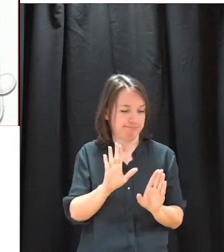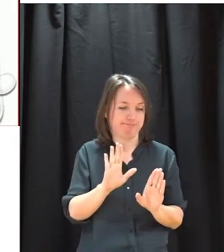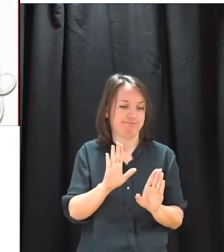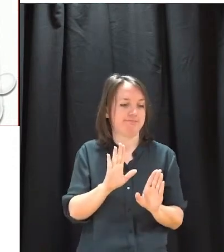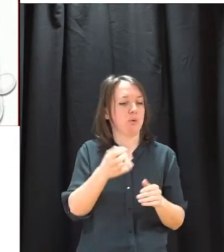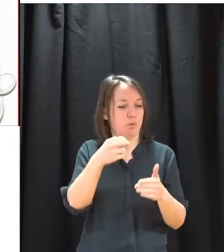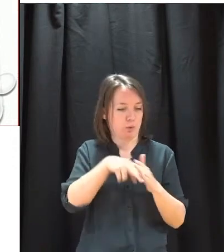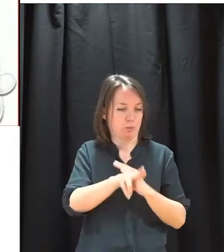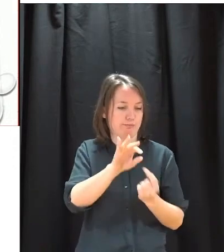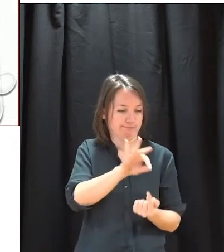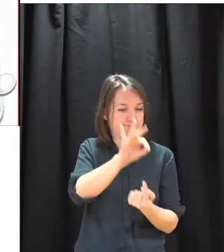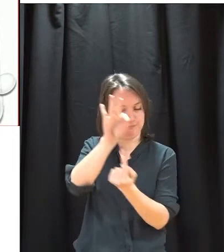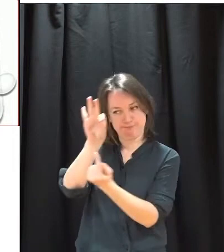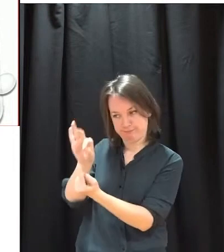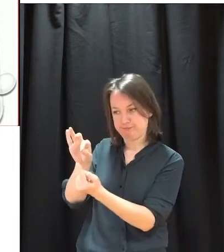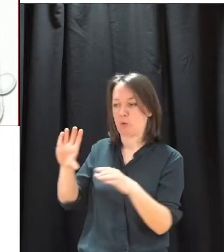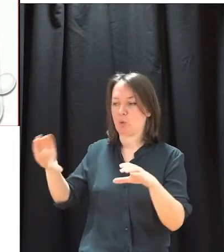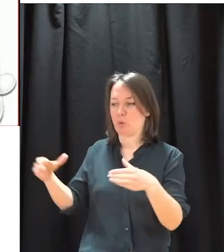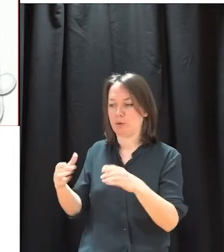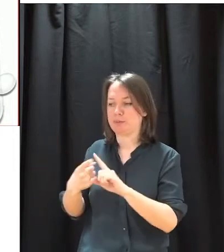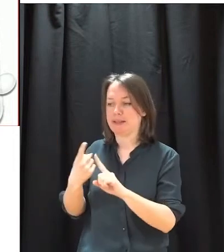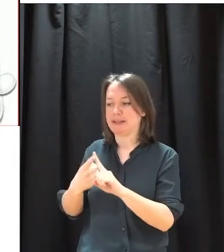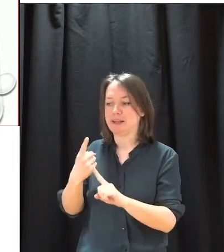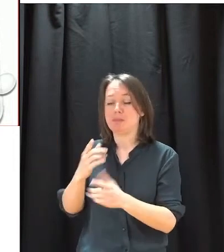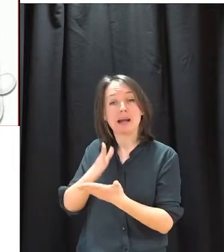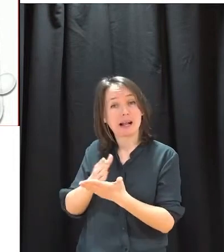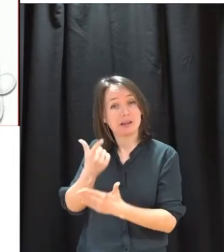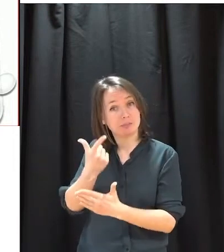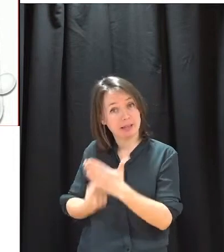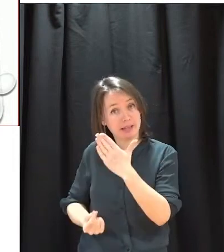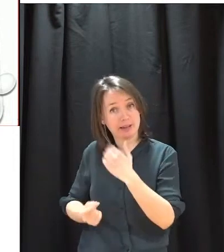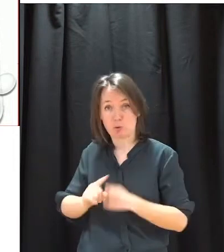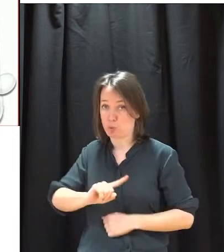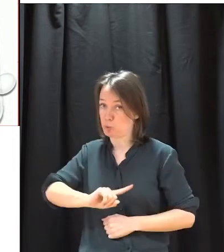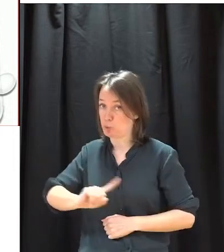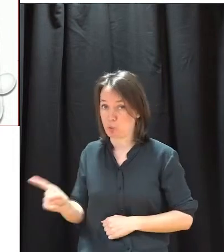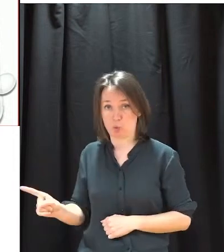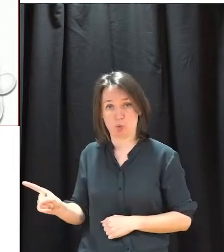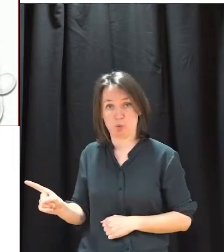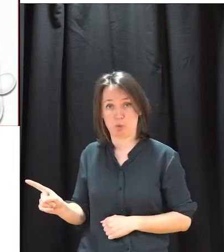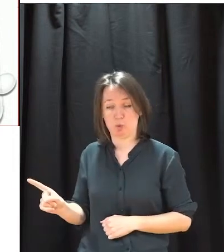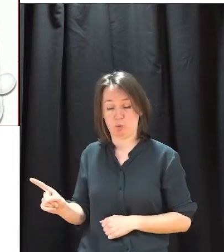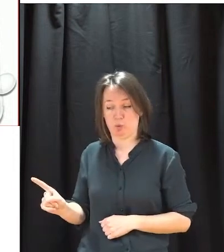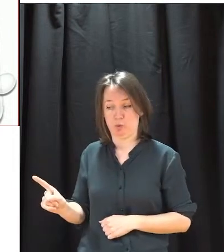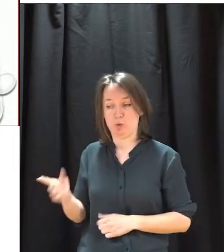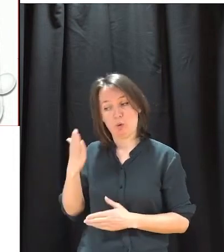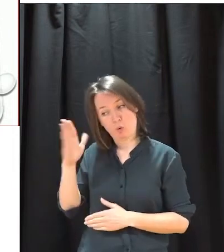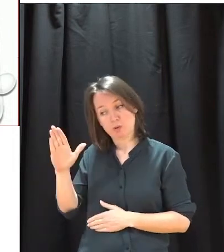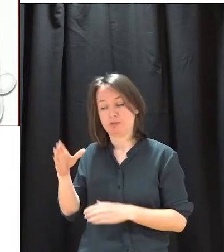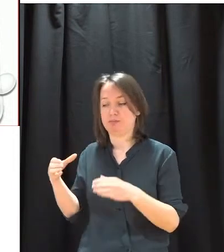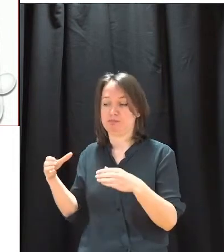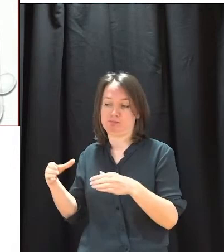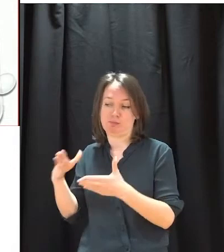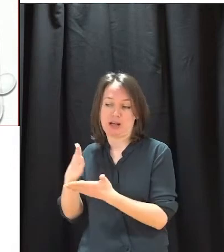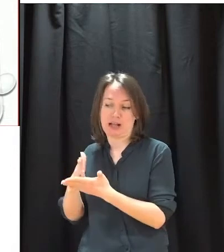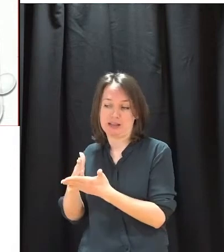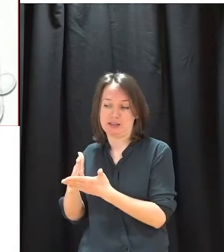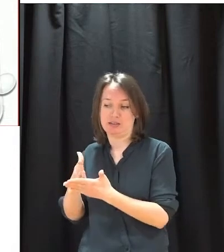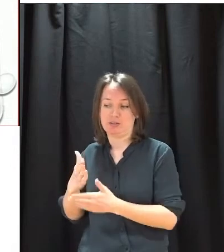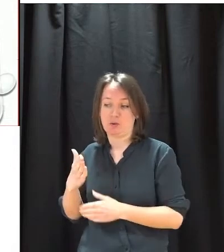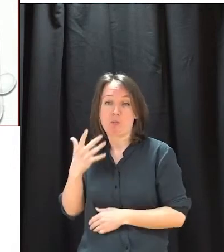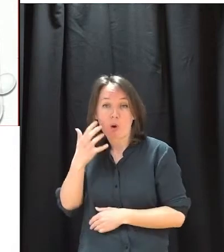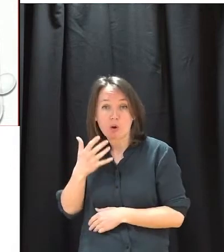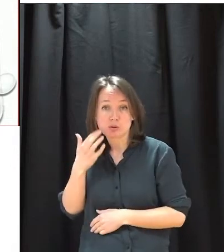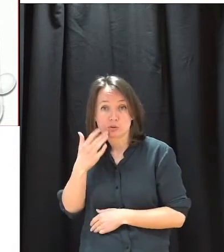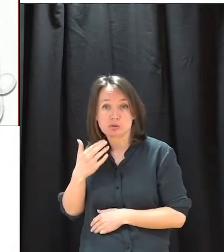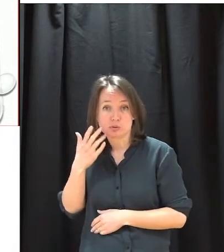regroupement spécialisé, mais pas en classe bilingue, là où on utilisait exclusivement du code. C'est donc une aide à la lecture